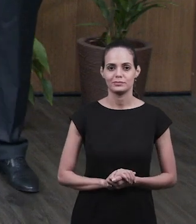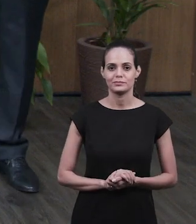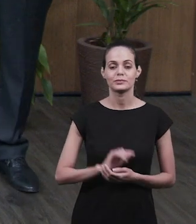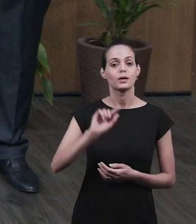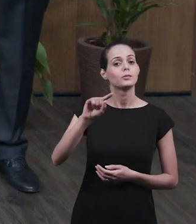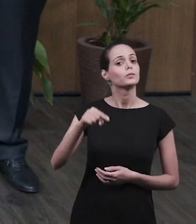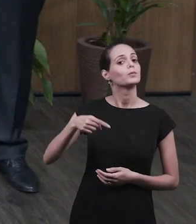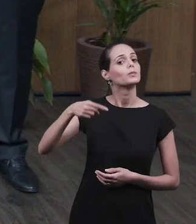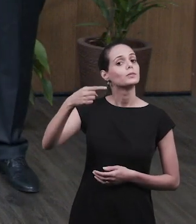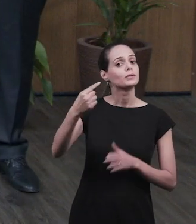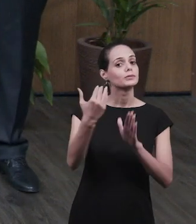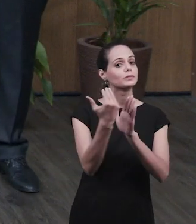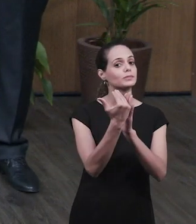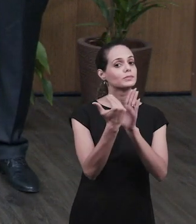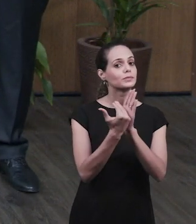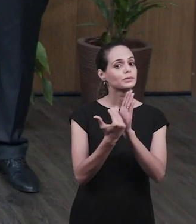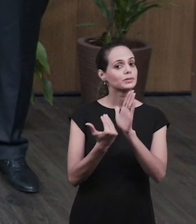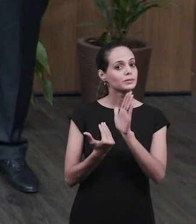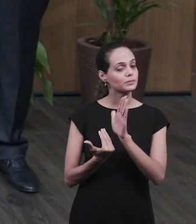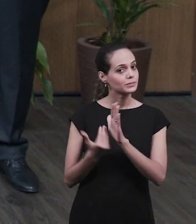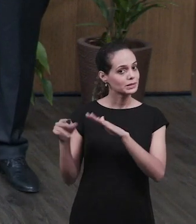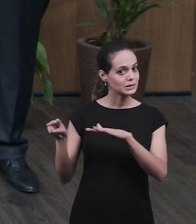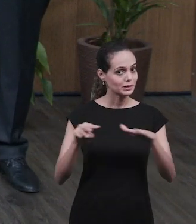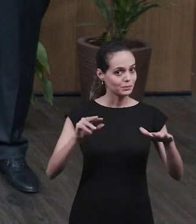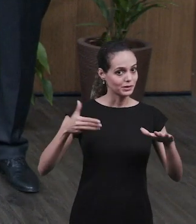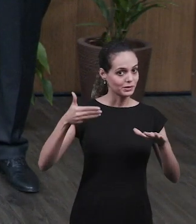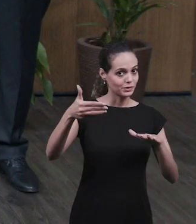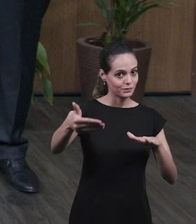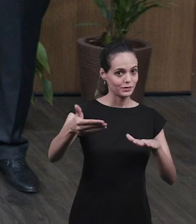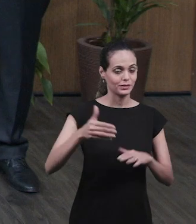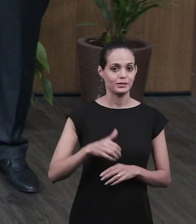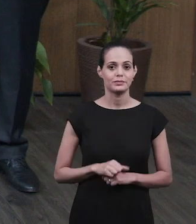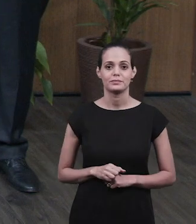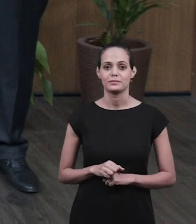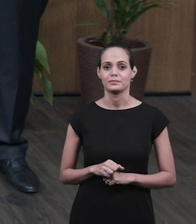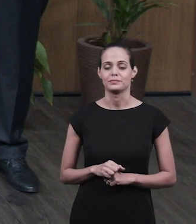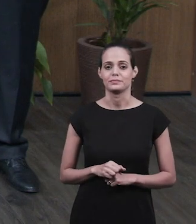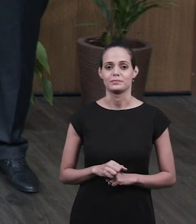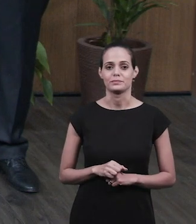Et dans le programme prochain, suivant, nous parlerons